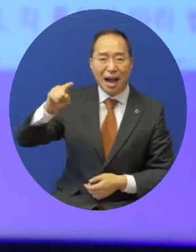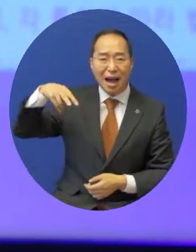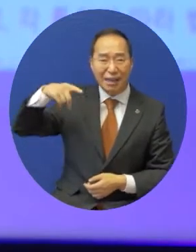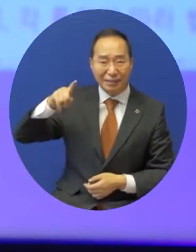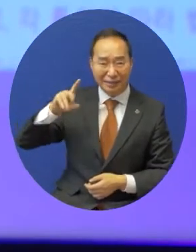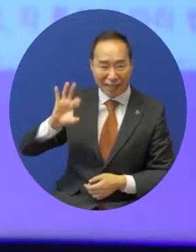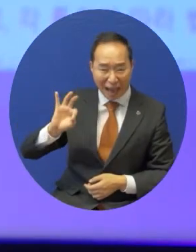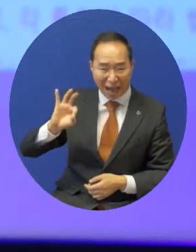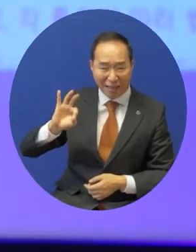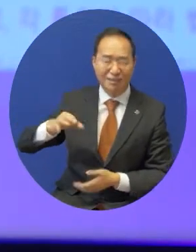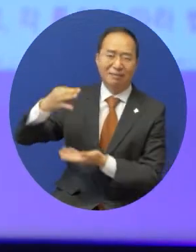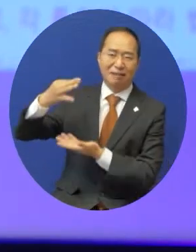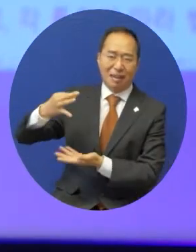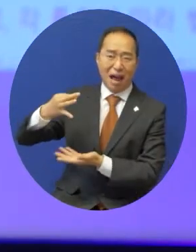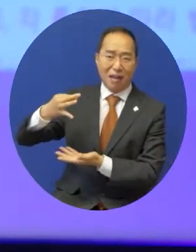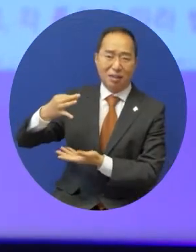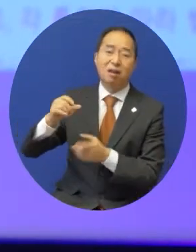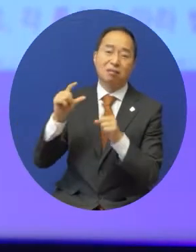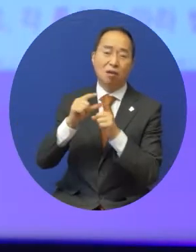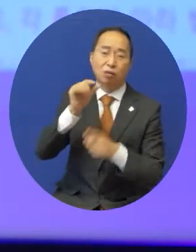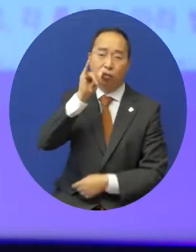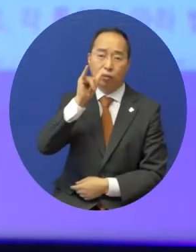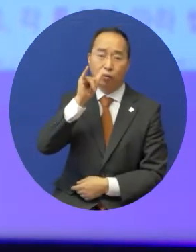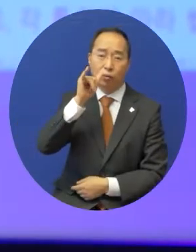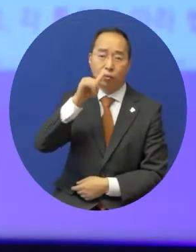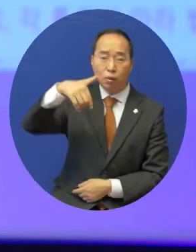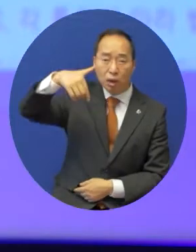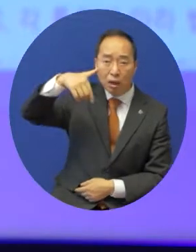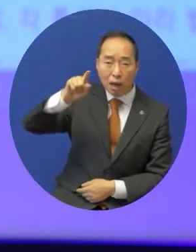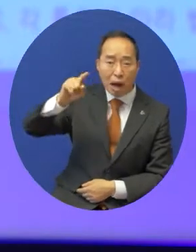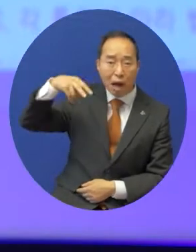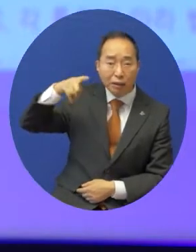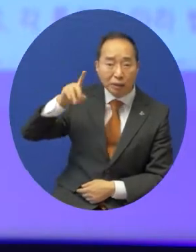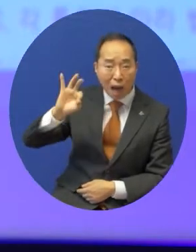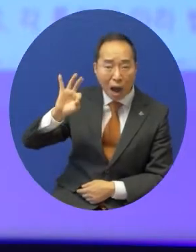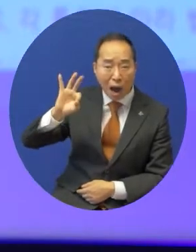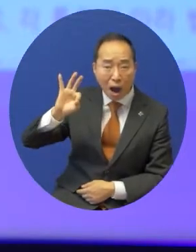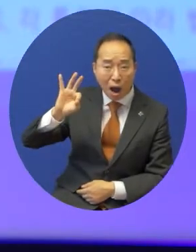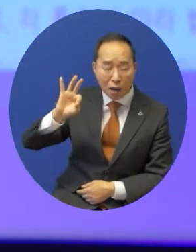가상 자산이라는 개념이죠. 그래서 이 가상